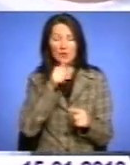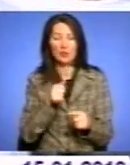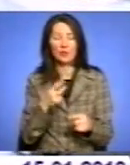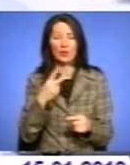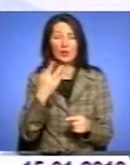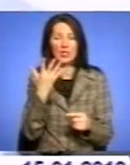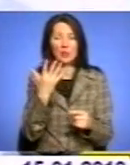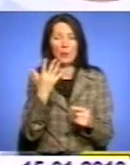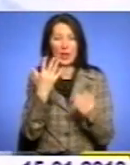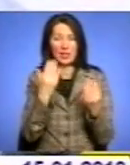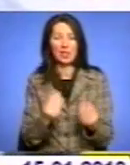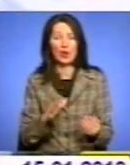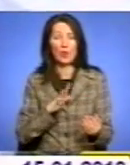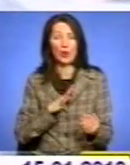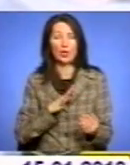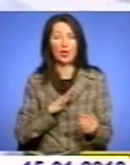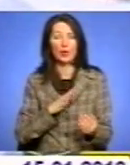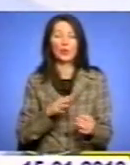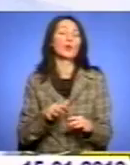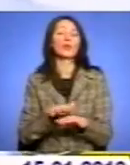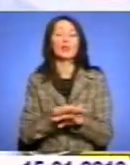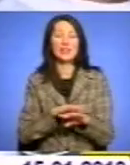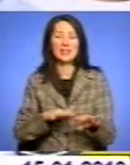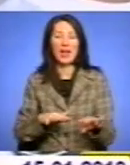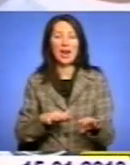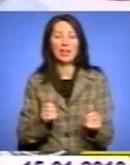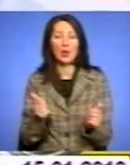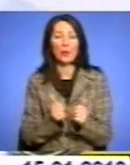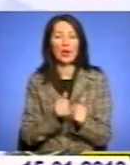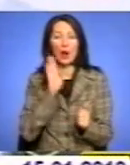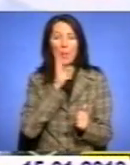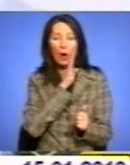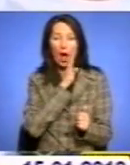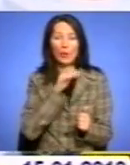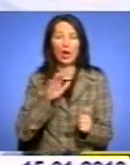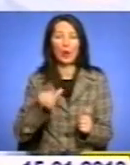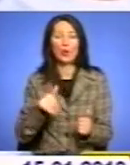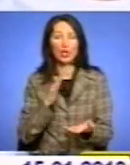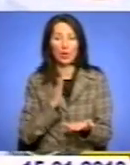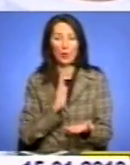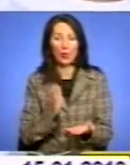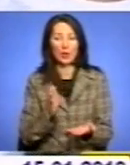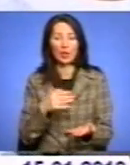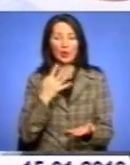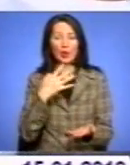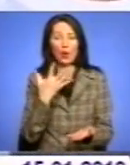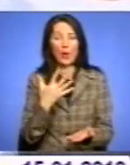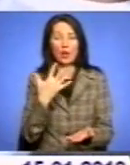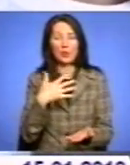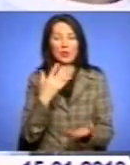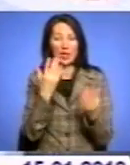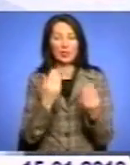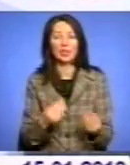у залі опоросу, коло свиноматки, потім знаходилися 45-50 днів на